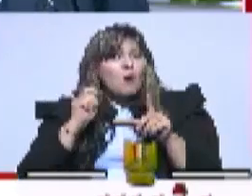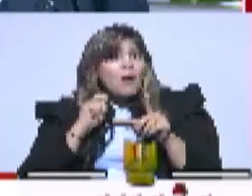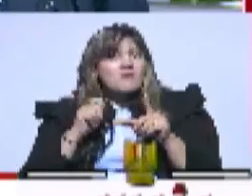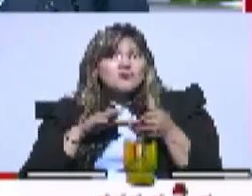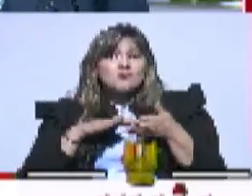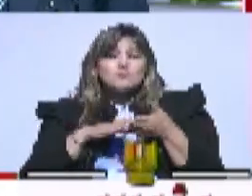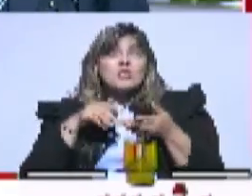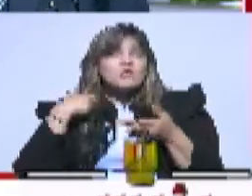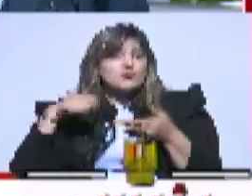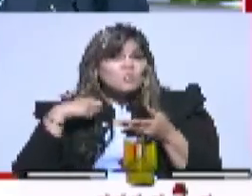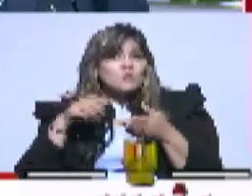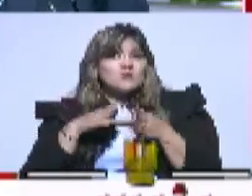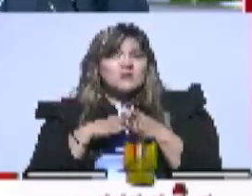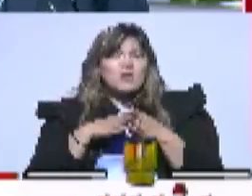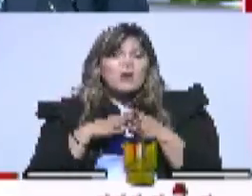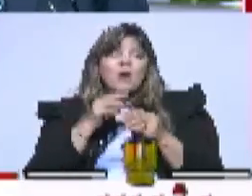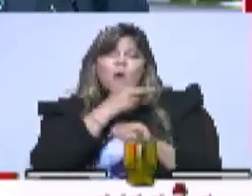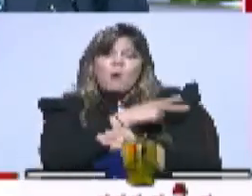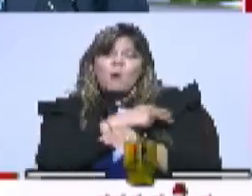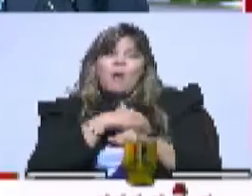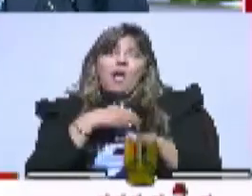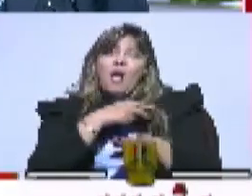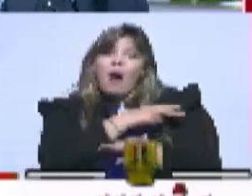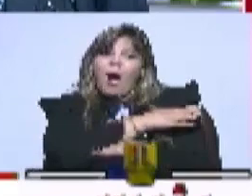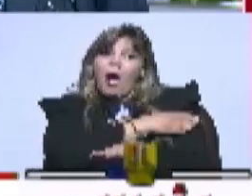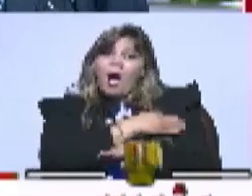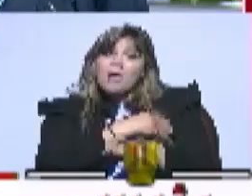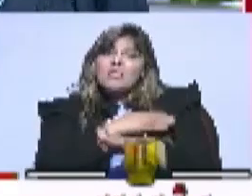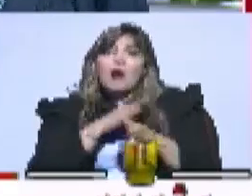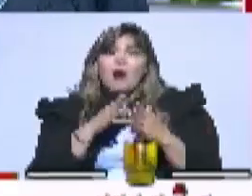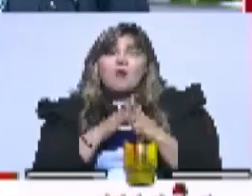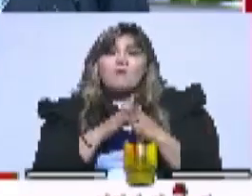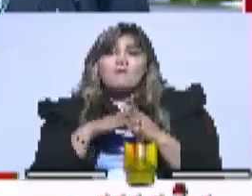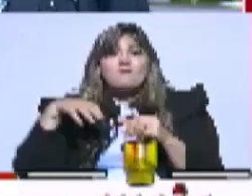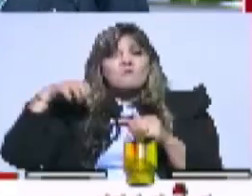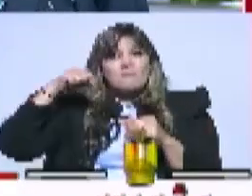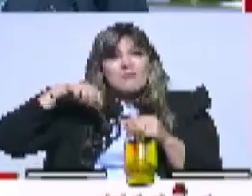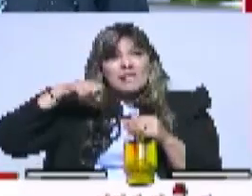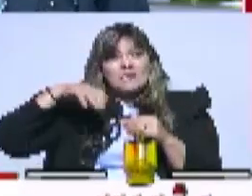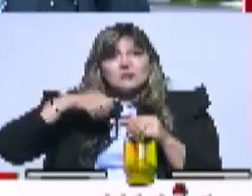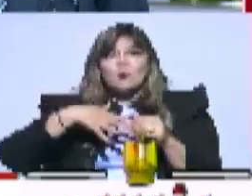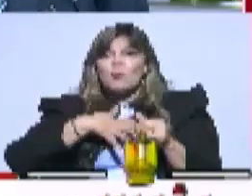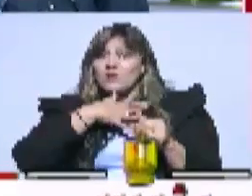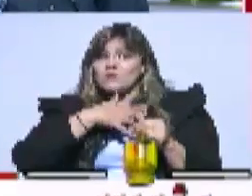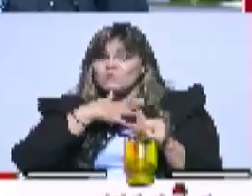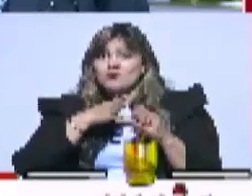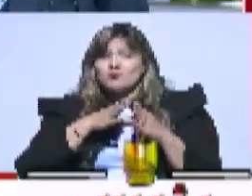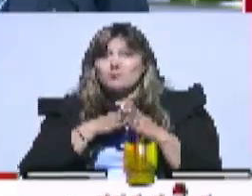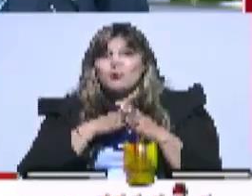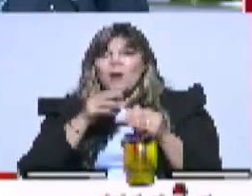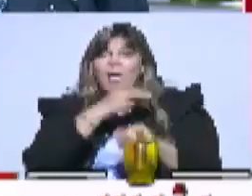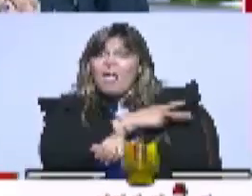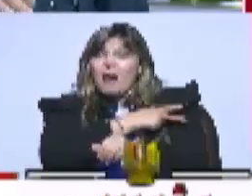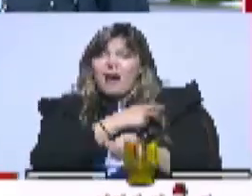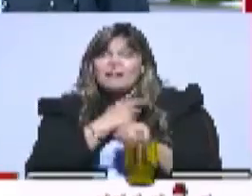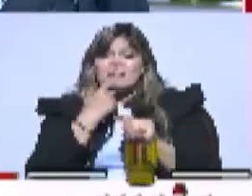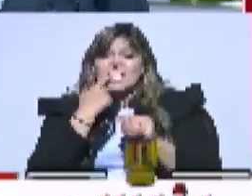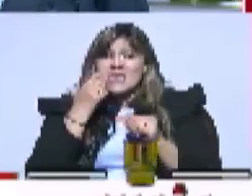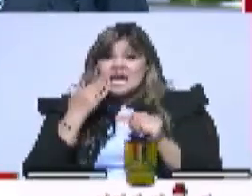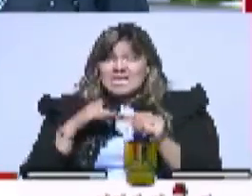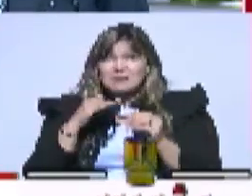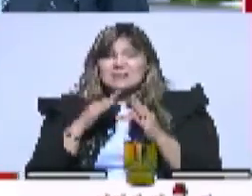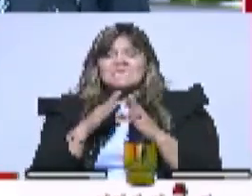الوزراء وعندنا اعضاء في مجلس النواب ومجلس الشيوخ لاول مره اعضاء اقل من